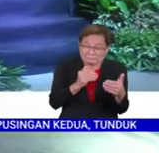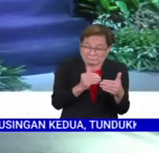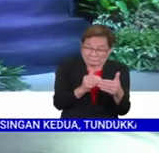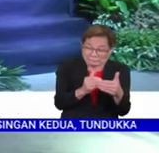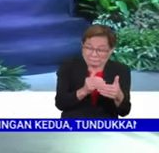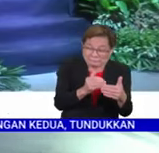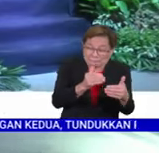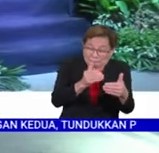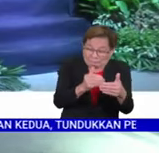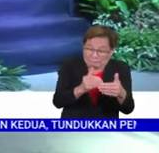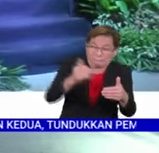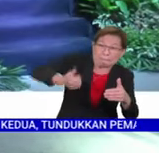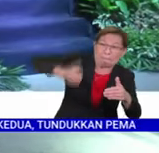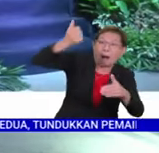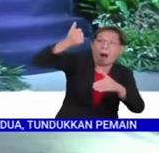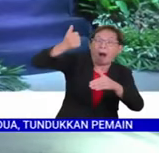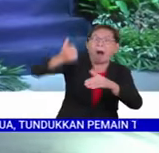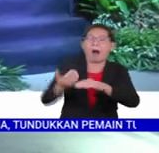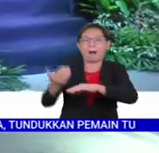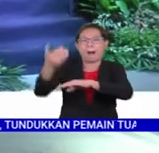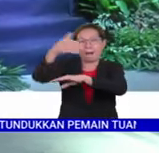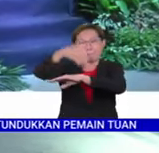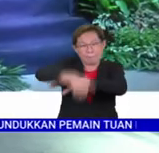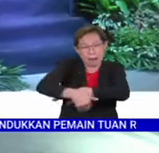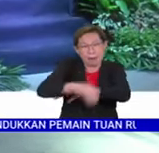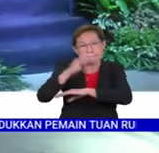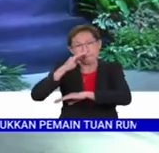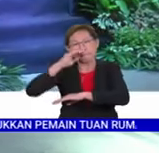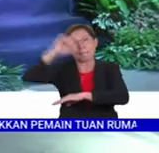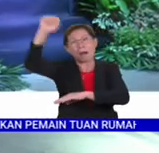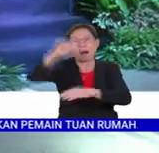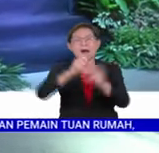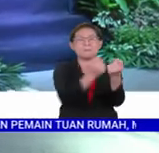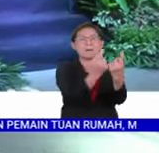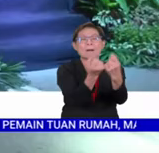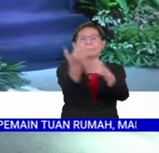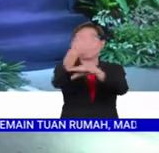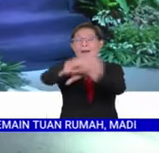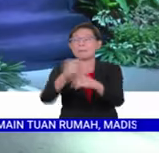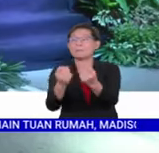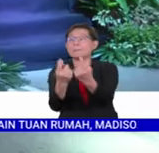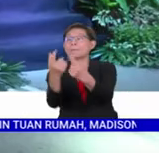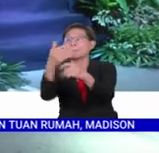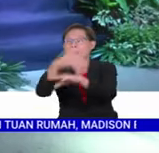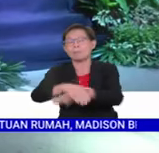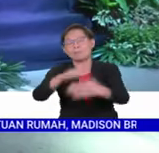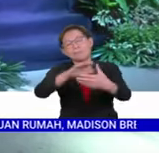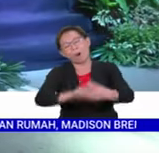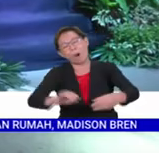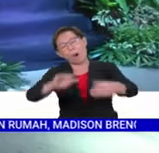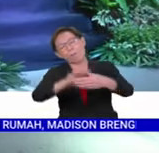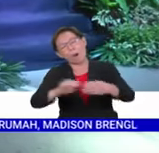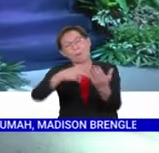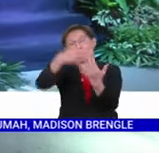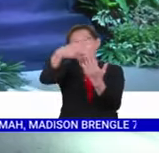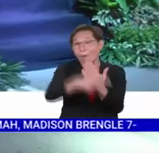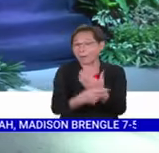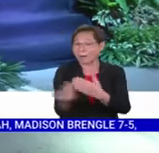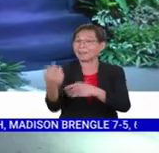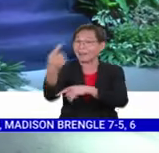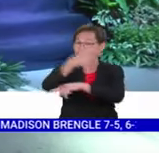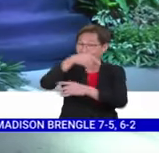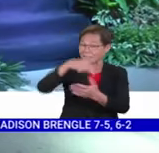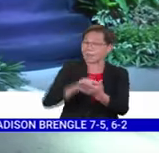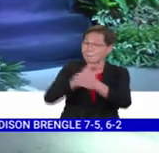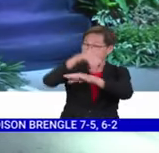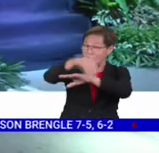kemuncaknya dengan konsert ambang Merdeka yang akan berlangsung 11 malam nanti. Dan untuk bercerita lanjut mengenai program pada hari ini,